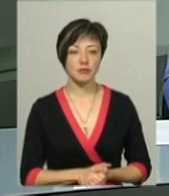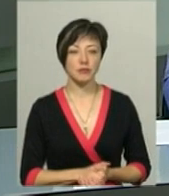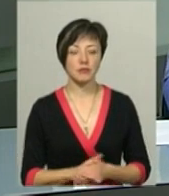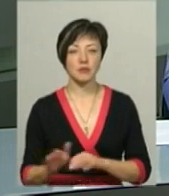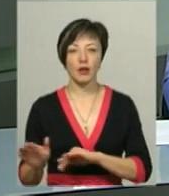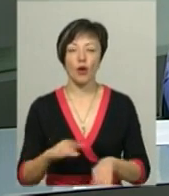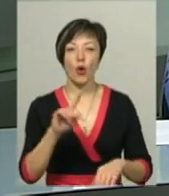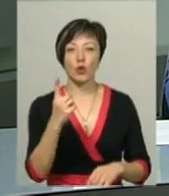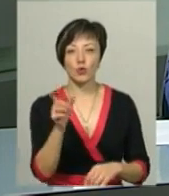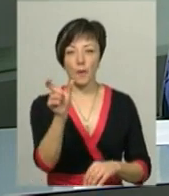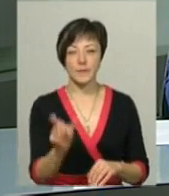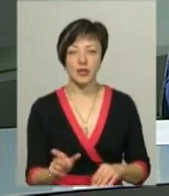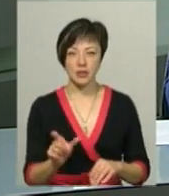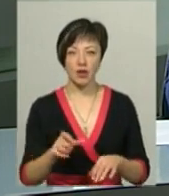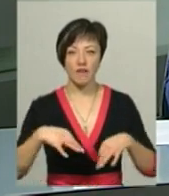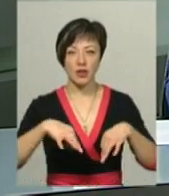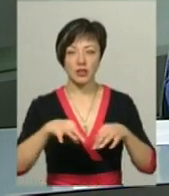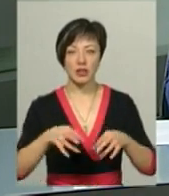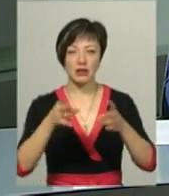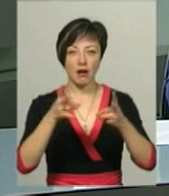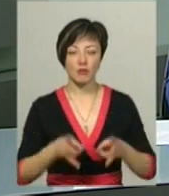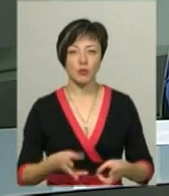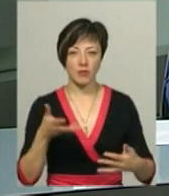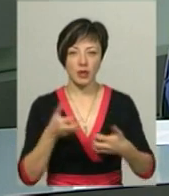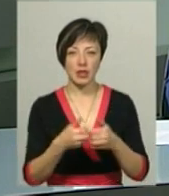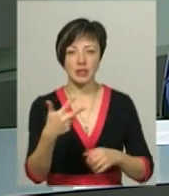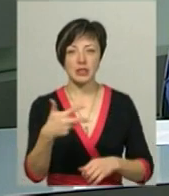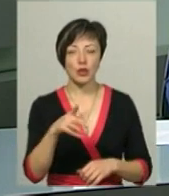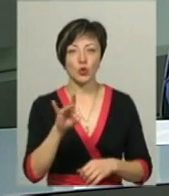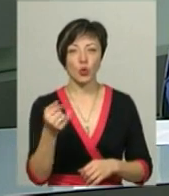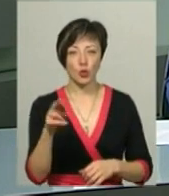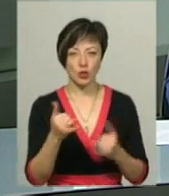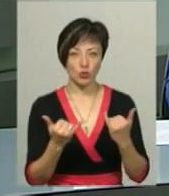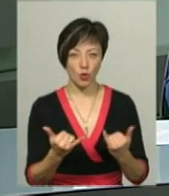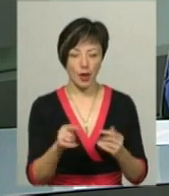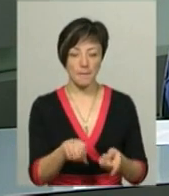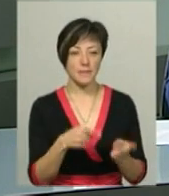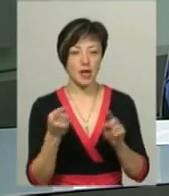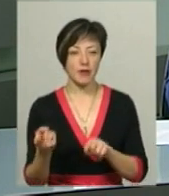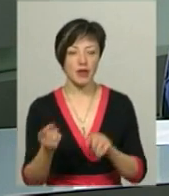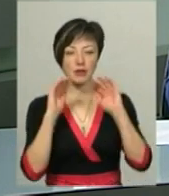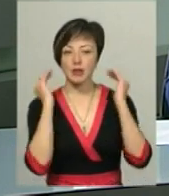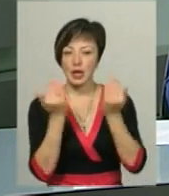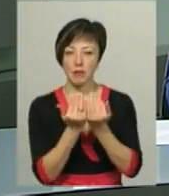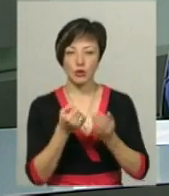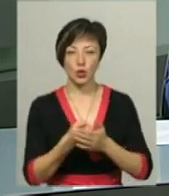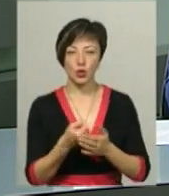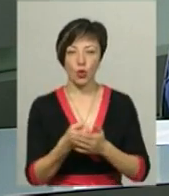Одного із пасажирів вантажівки, який травмувався в ДТП 30 грудня, сьогодні перевели із реанімації